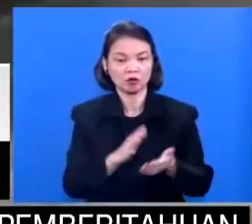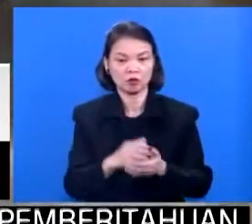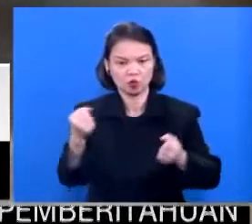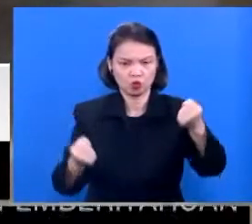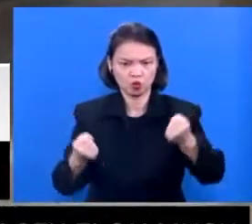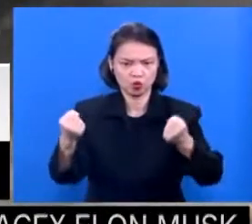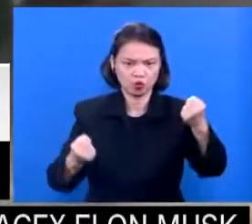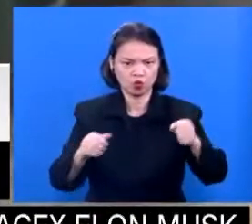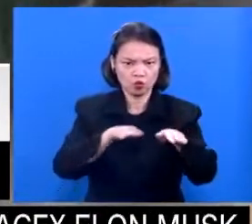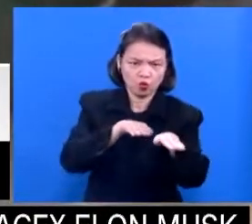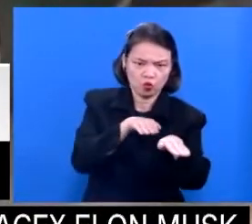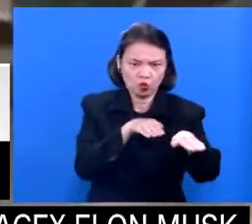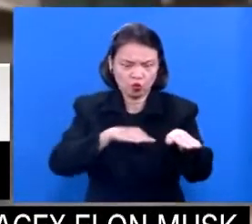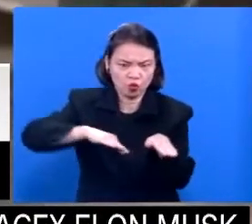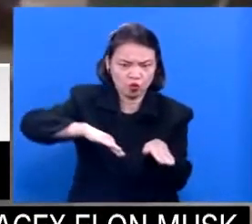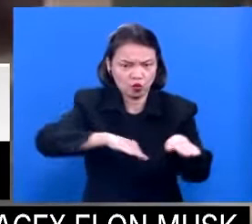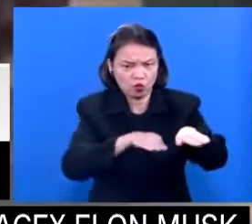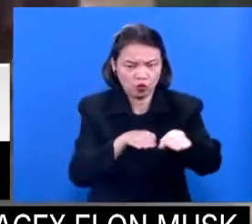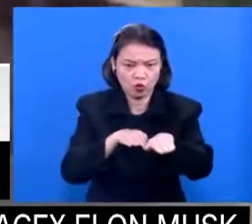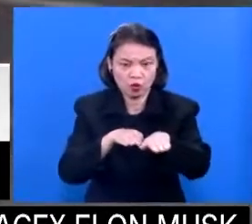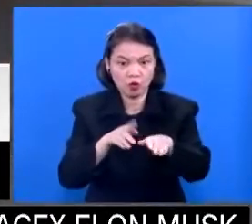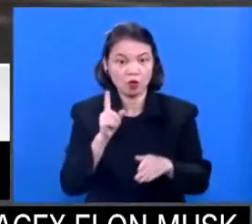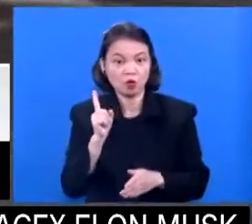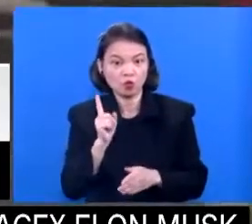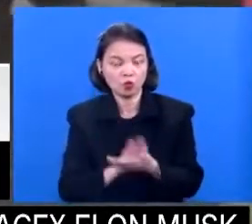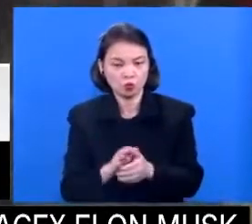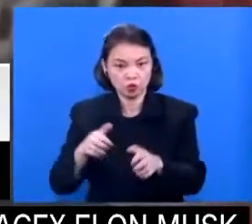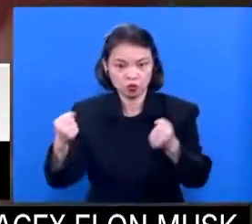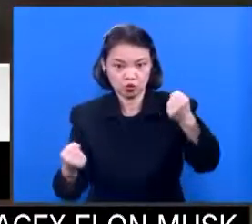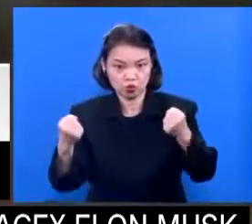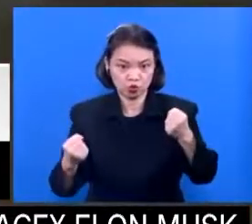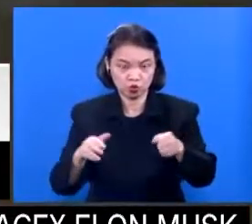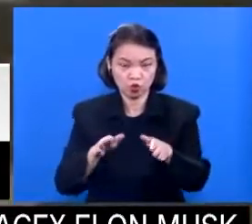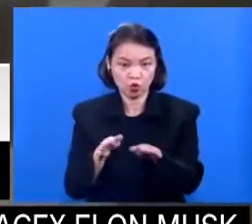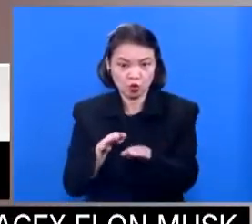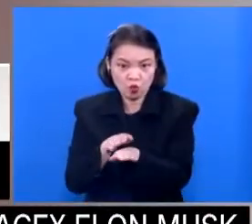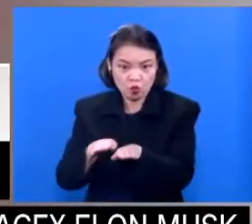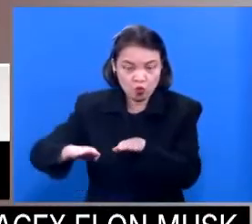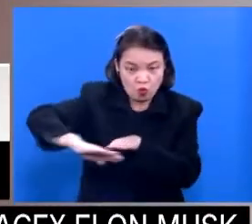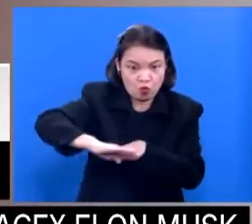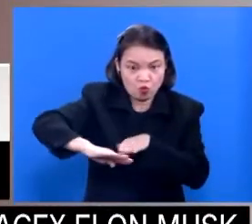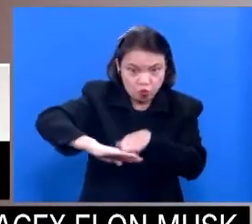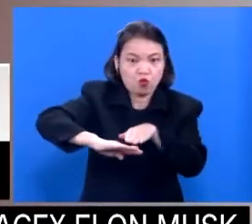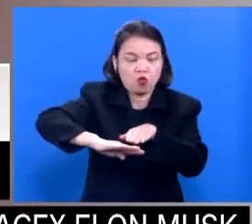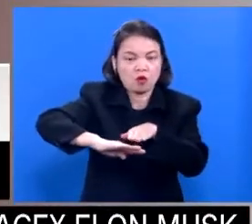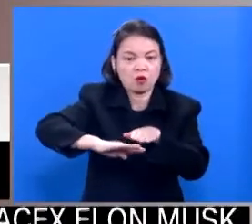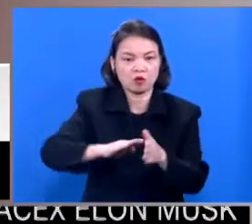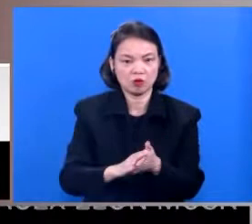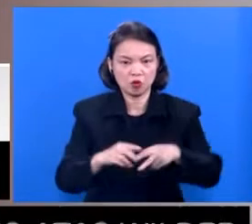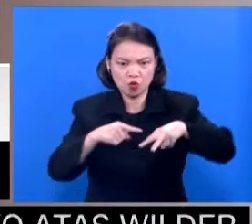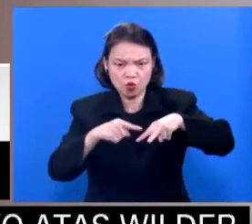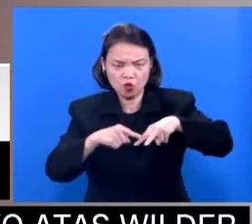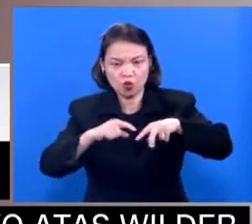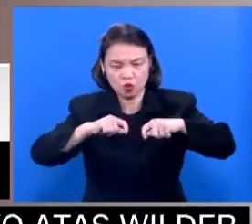bisa mengerem kendaraan ketika truk box sedang putar arah. Sopir truk trailer yang mengalami luka patah kaki dan dirawat di Rumah Sakit